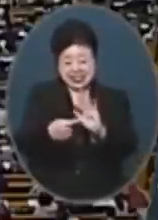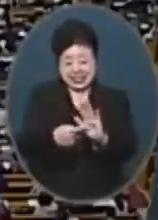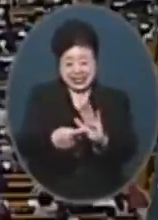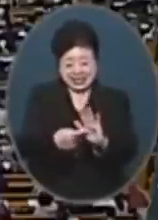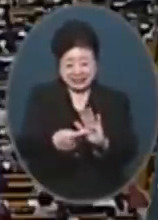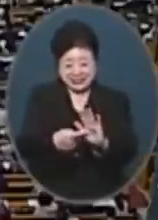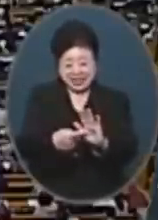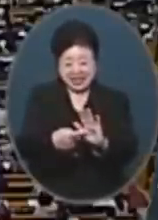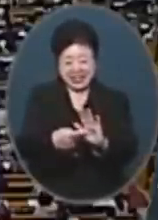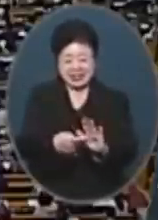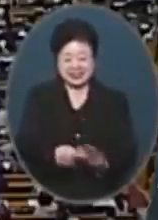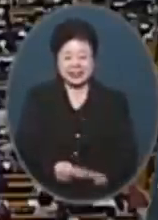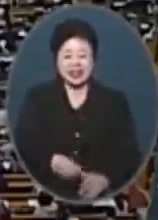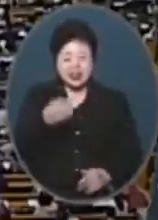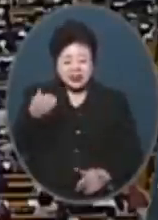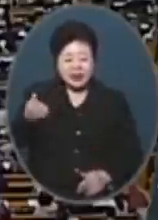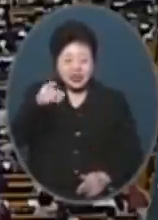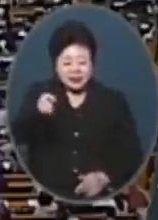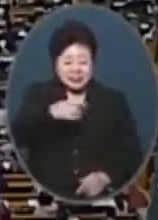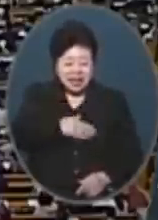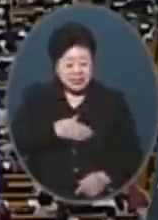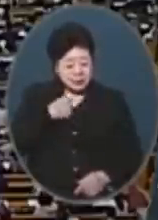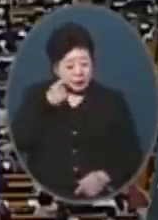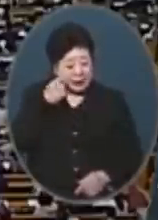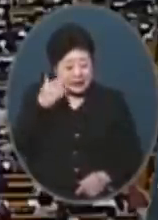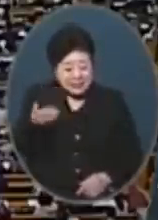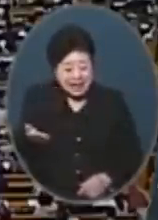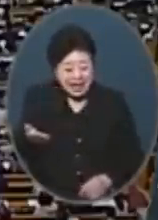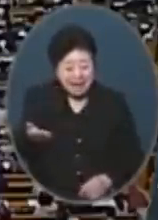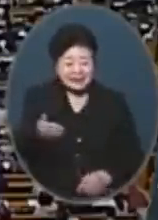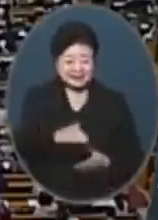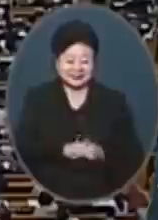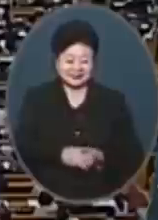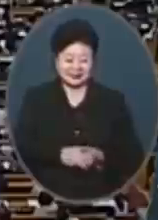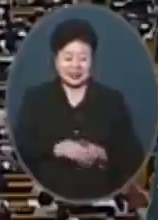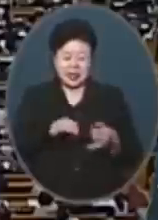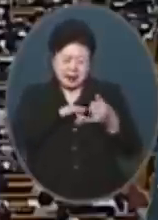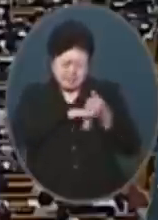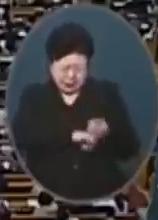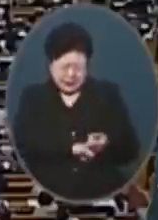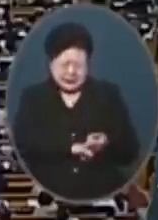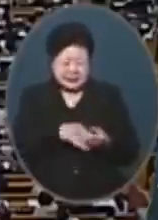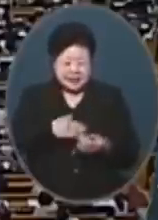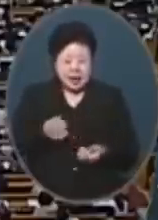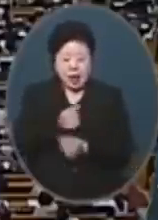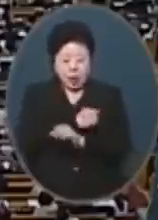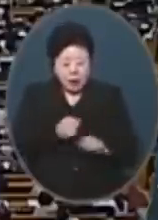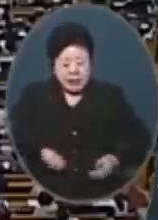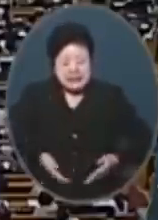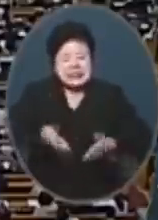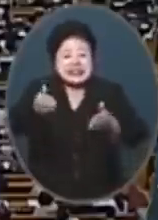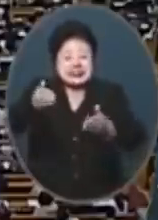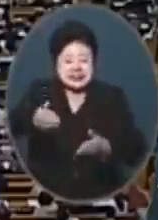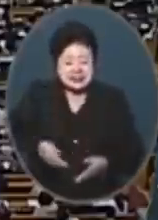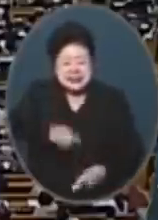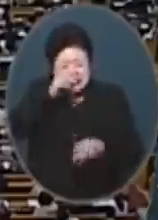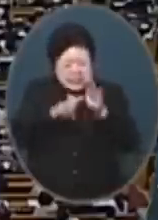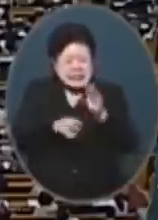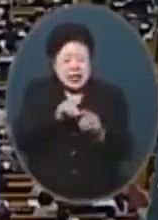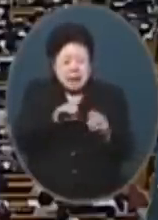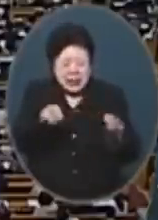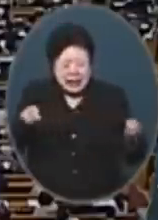것이라 너희가 그것을 알지 못하겠느냐 반드시 내가 광야의 길을